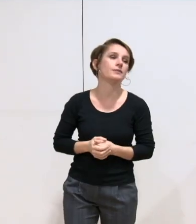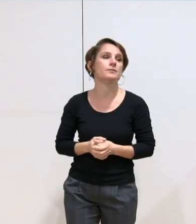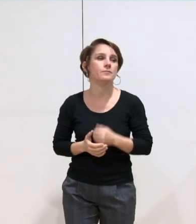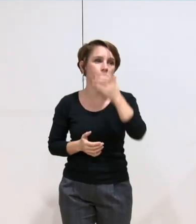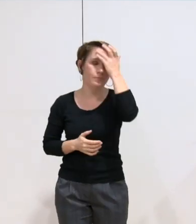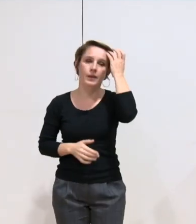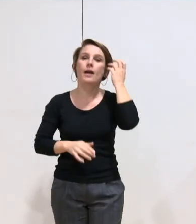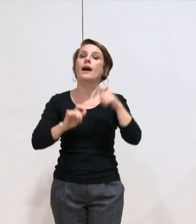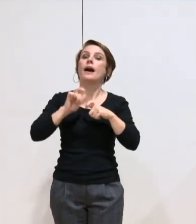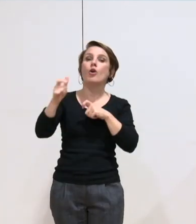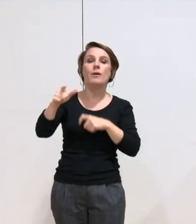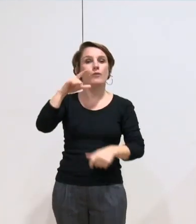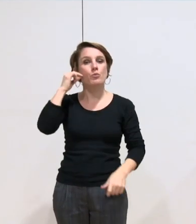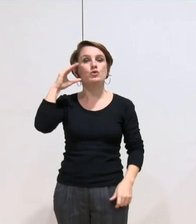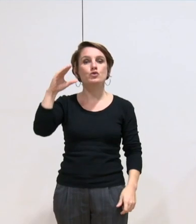Monsieur Chamussy.